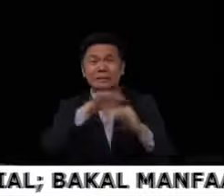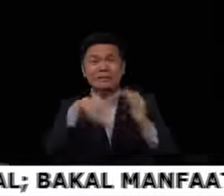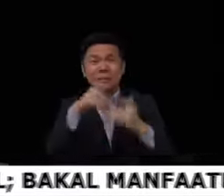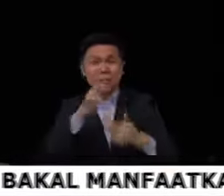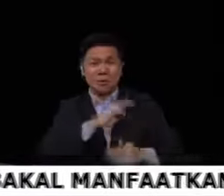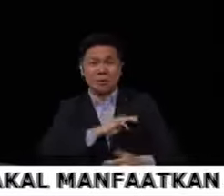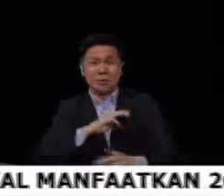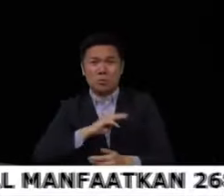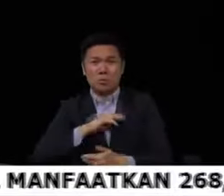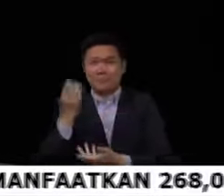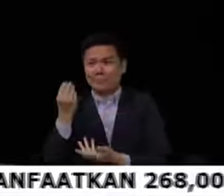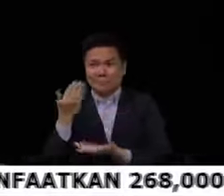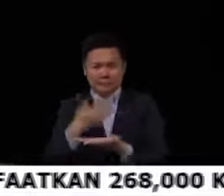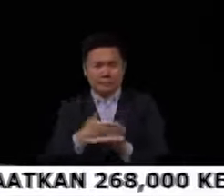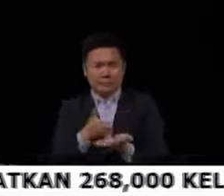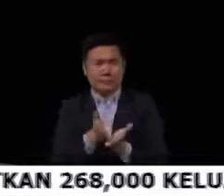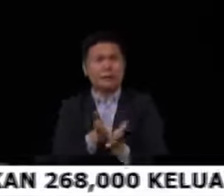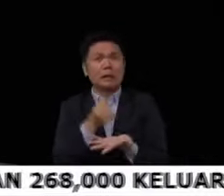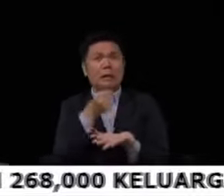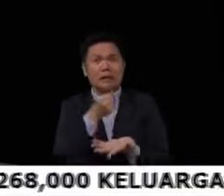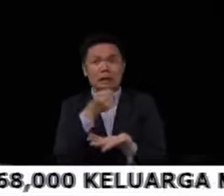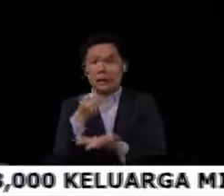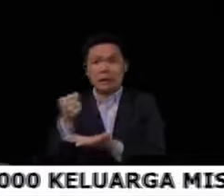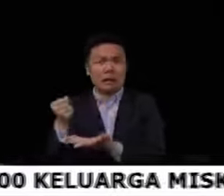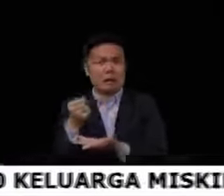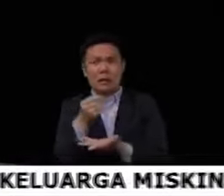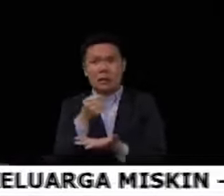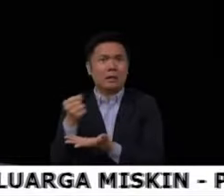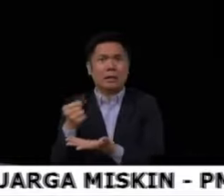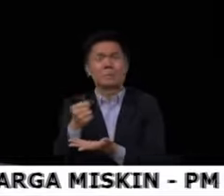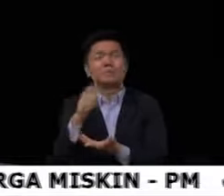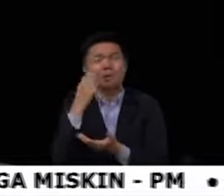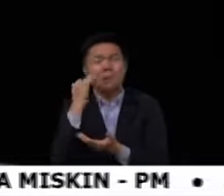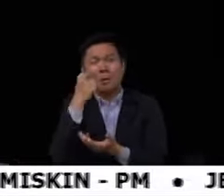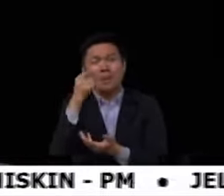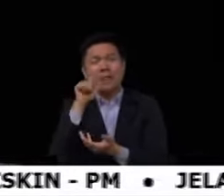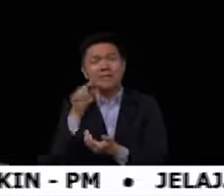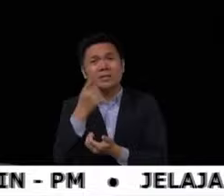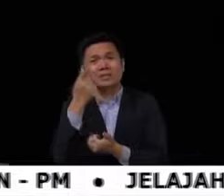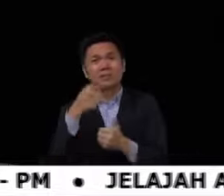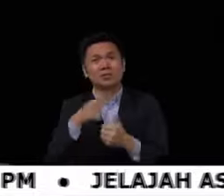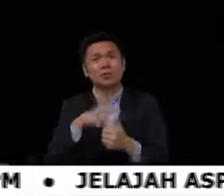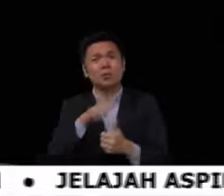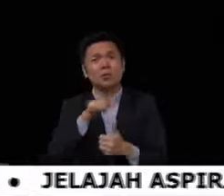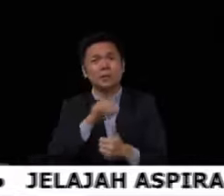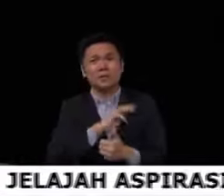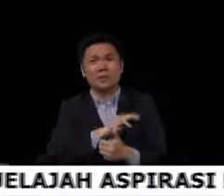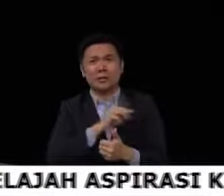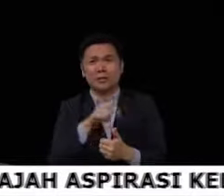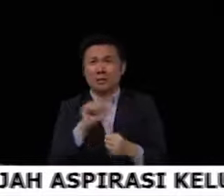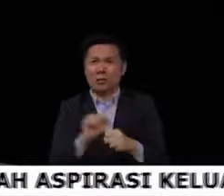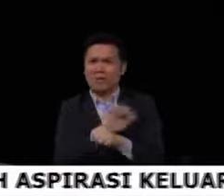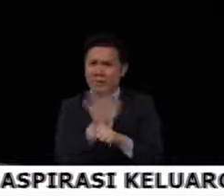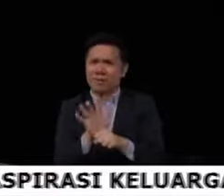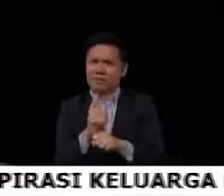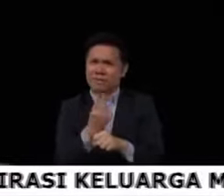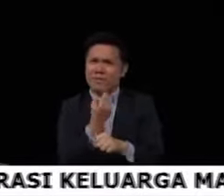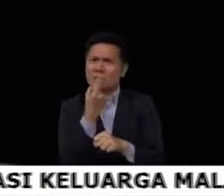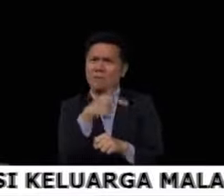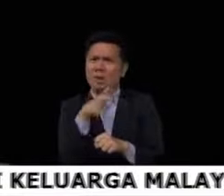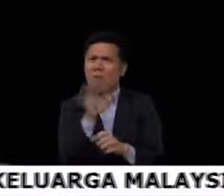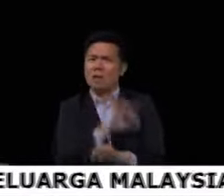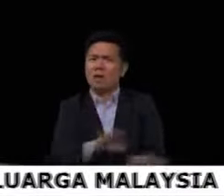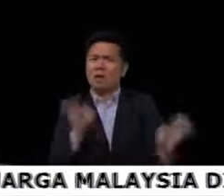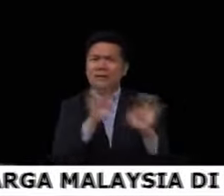memeluk untuk kan sebentar lagi dalam keadaan kogitsune kemudian keutamaan diberikan untuk kita tangani masalah qobid dan